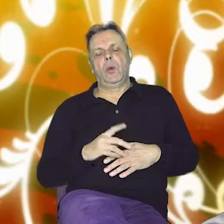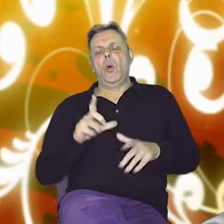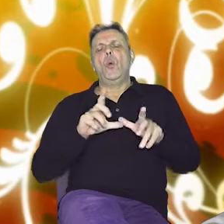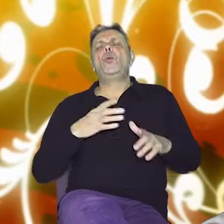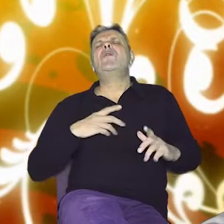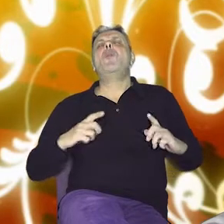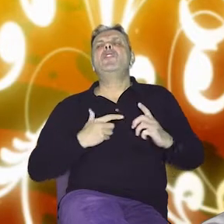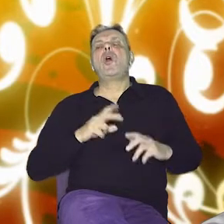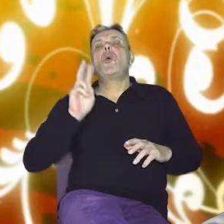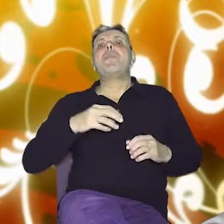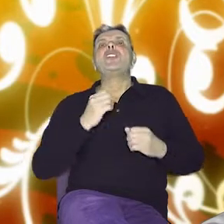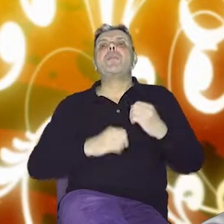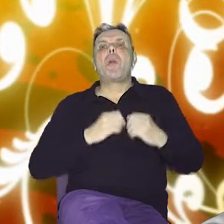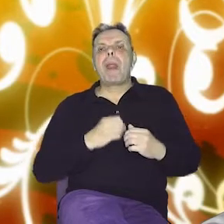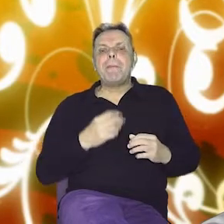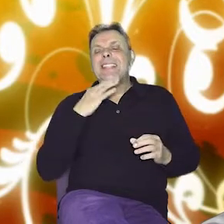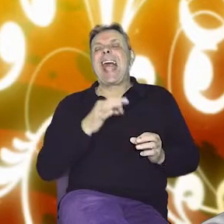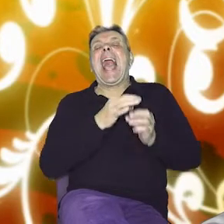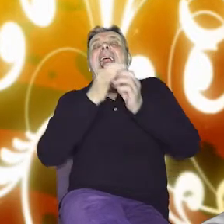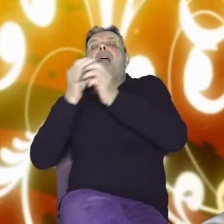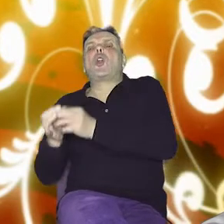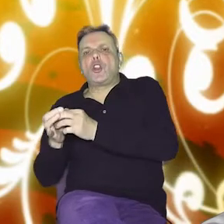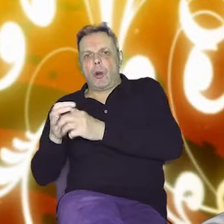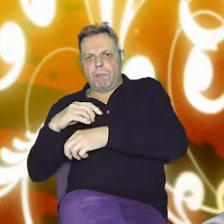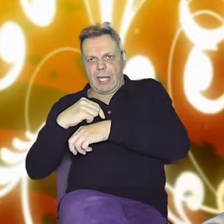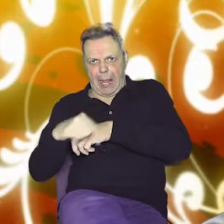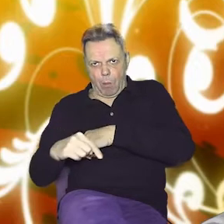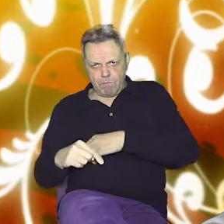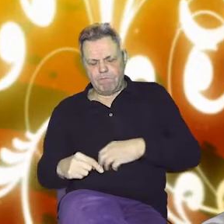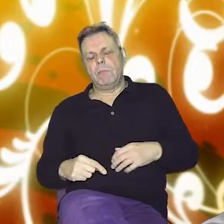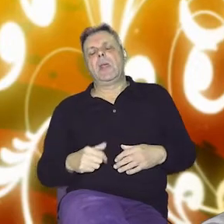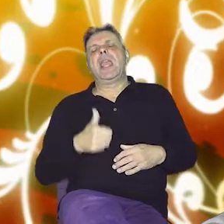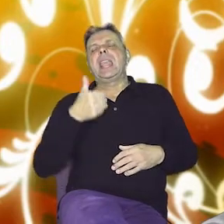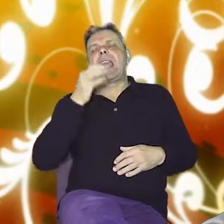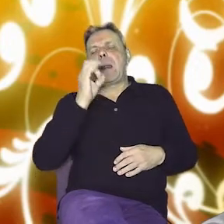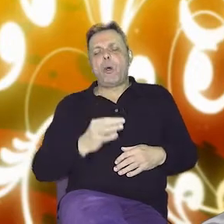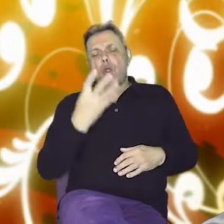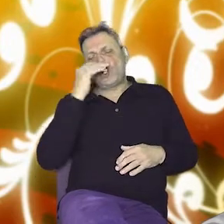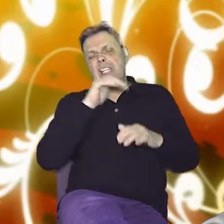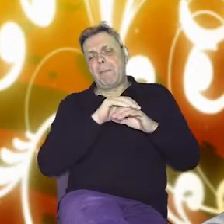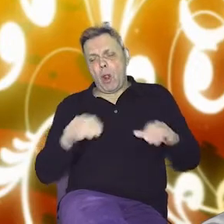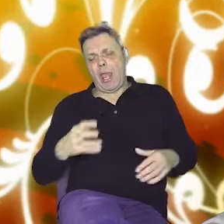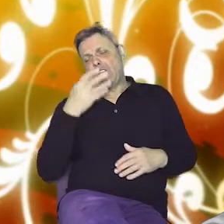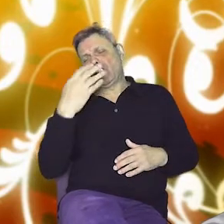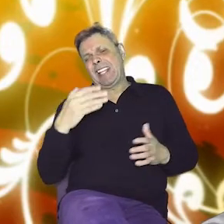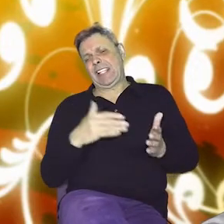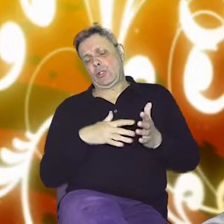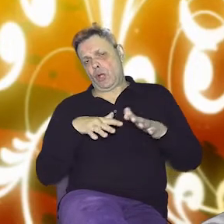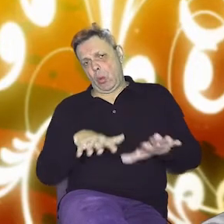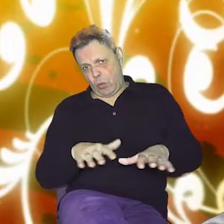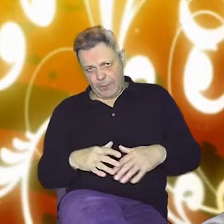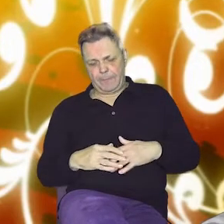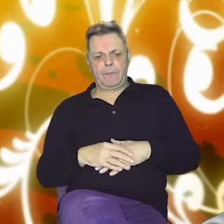tijekom svog života imat problema sa kroničnom ranom. Mm-hmm. 1% od 4 miliona je koliko?